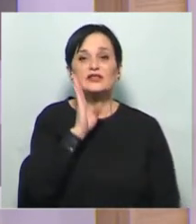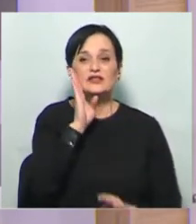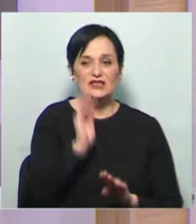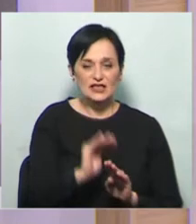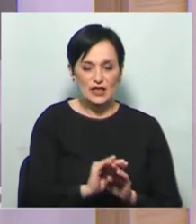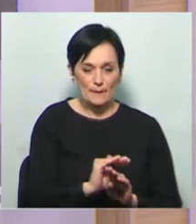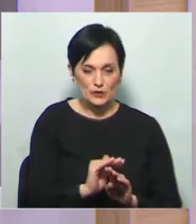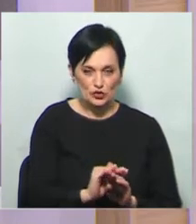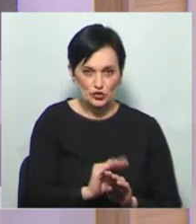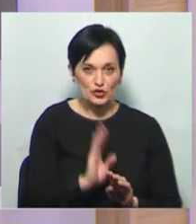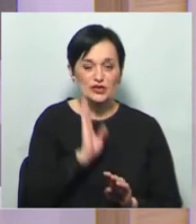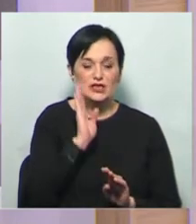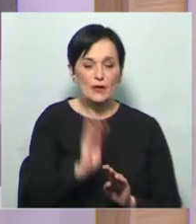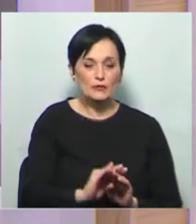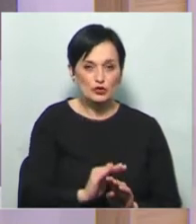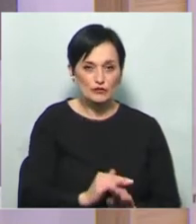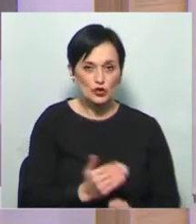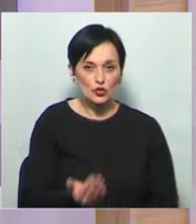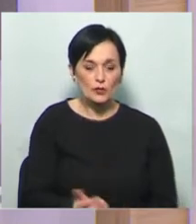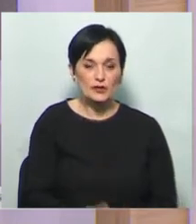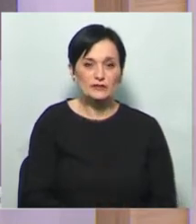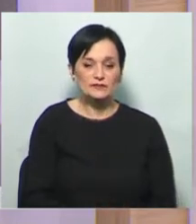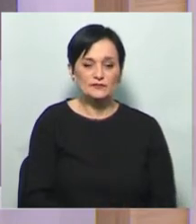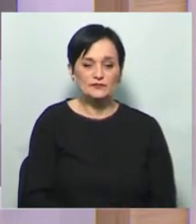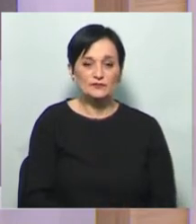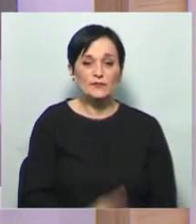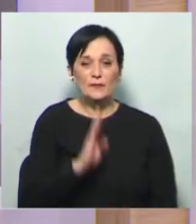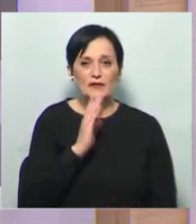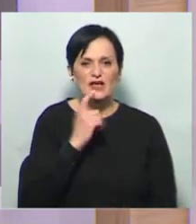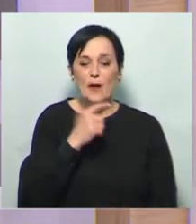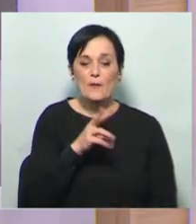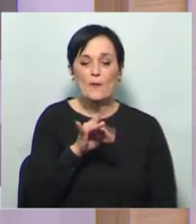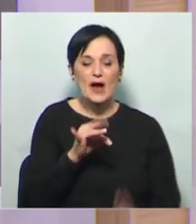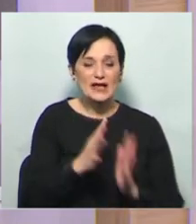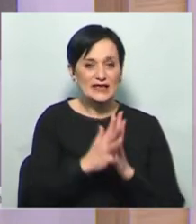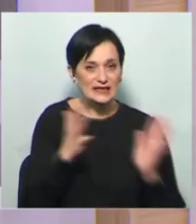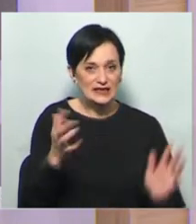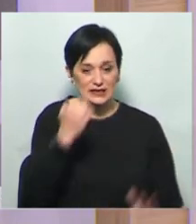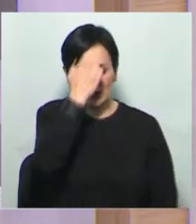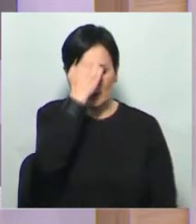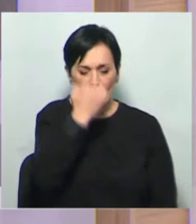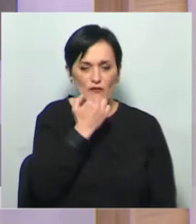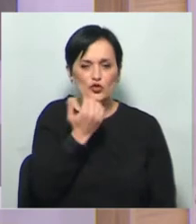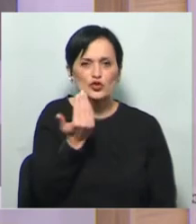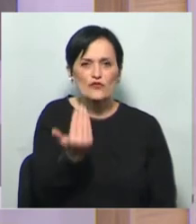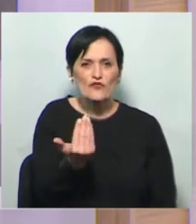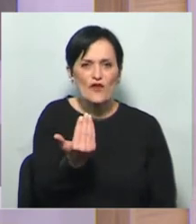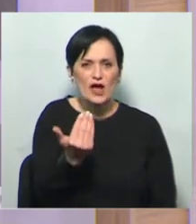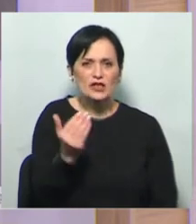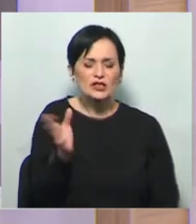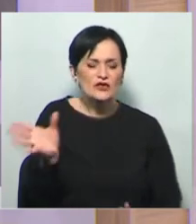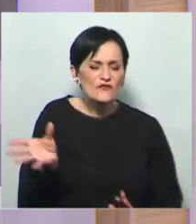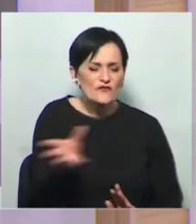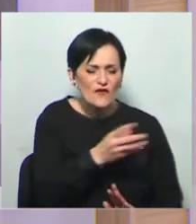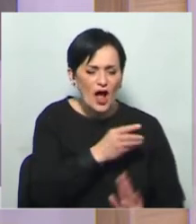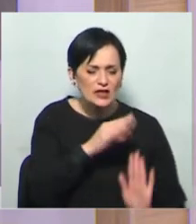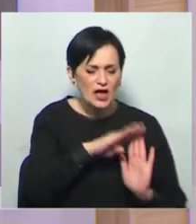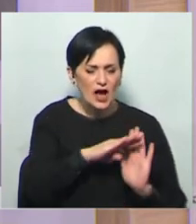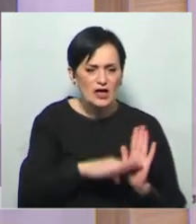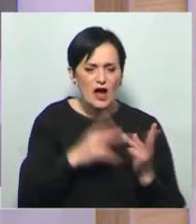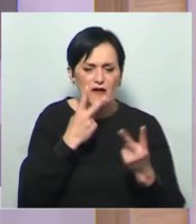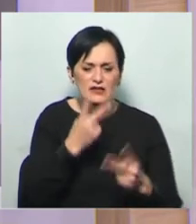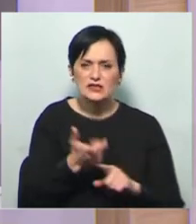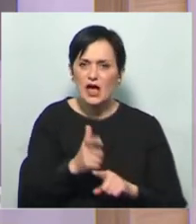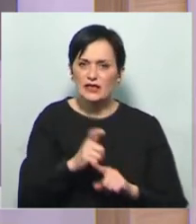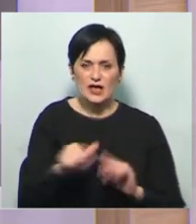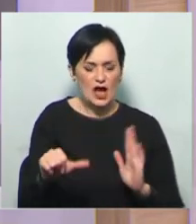მშვიდობისა. დილა მშვიდობისა, ბრძანეთ. გაბატონო მარი, დიდი მადლობა თქვენი ყველანაირი გადაცემისთვის, ძალიან